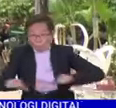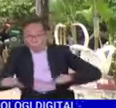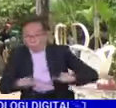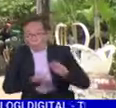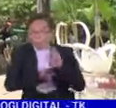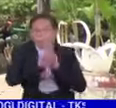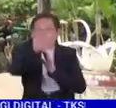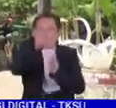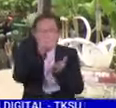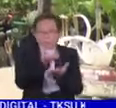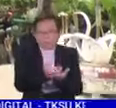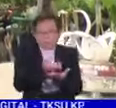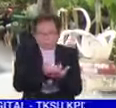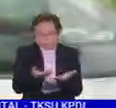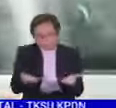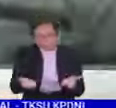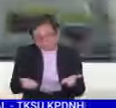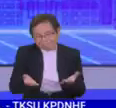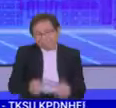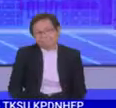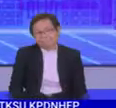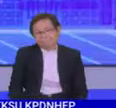itu.